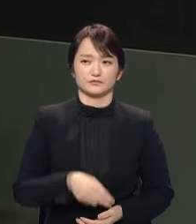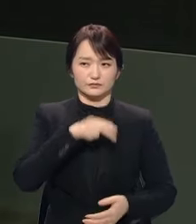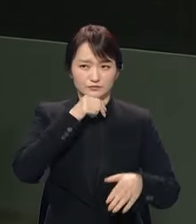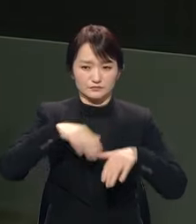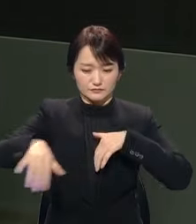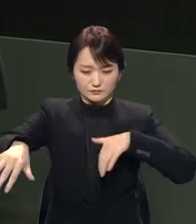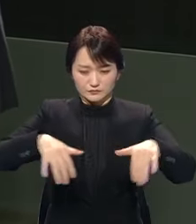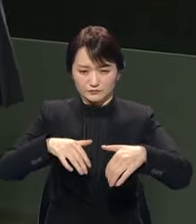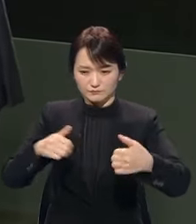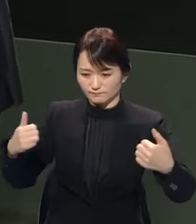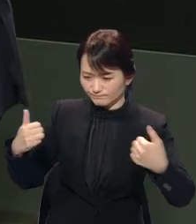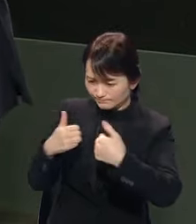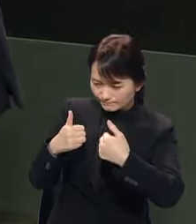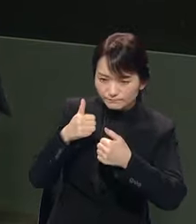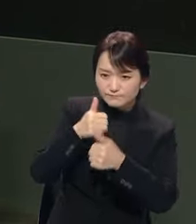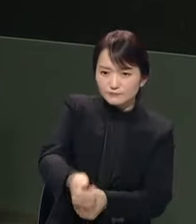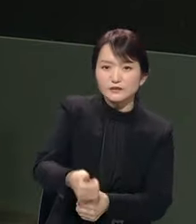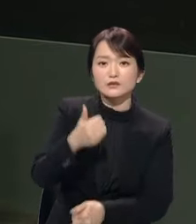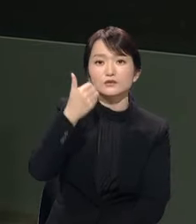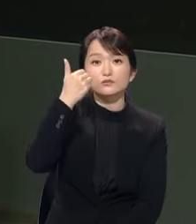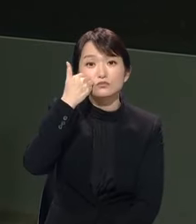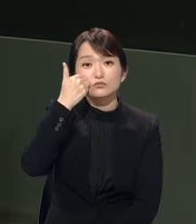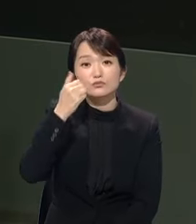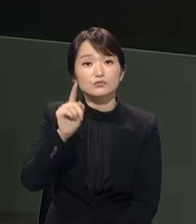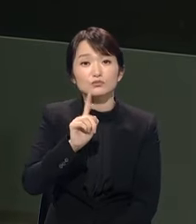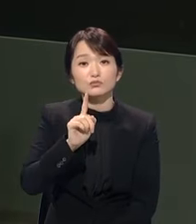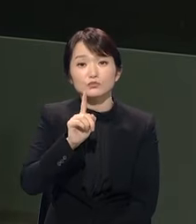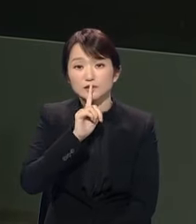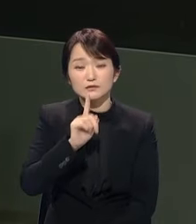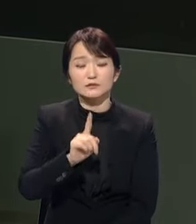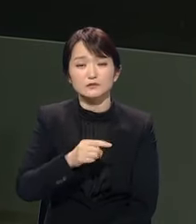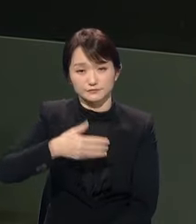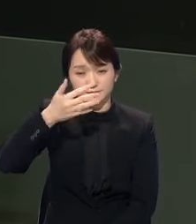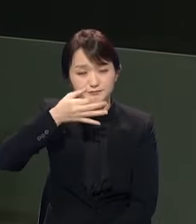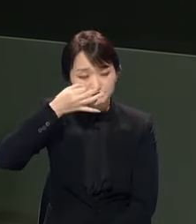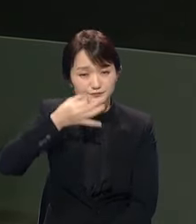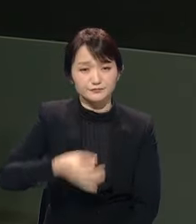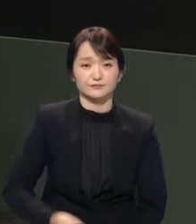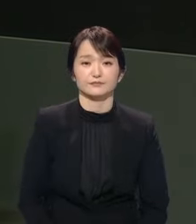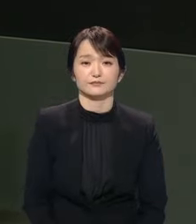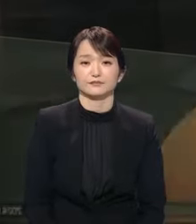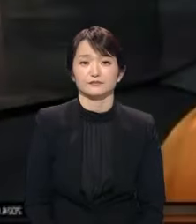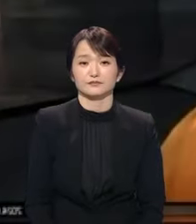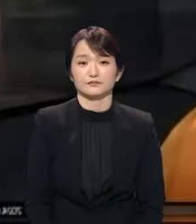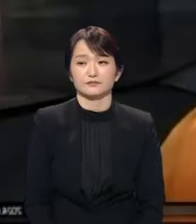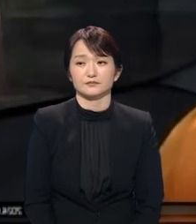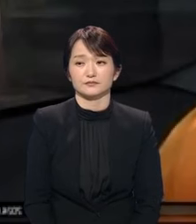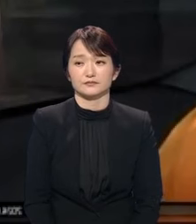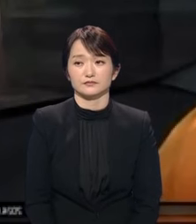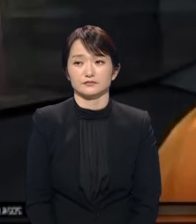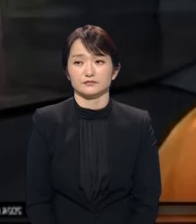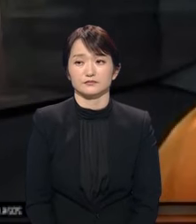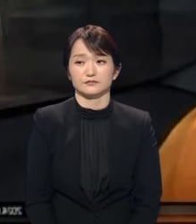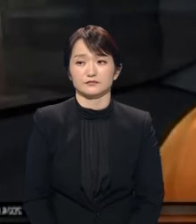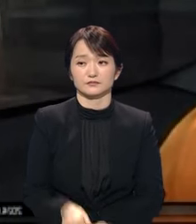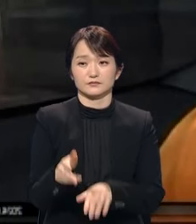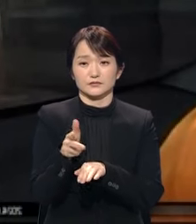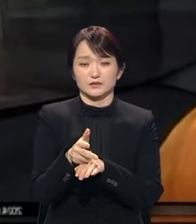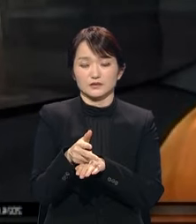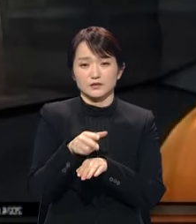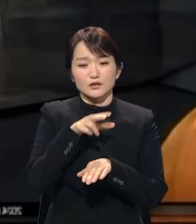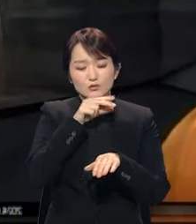골목길 맞짱 승자는 이게 대체 무슨 말일까요? 영상 만나보시죠. 자, 블박차가